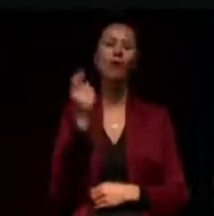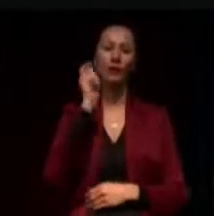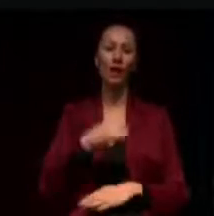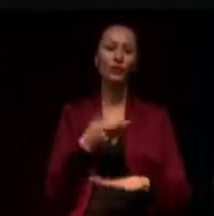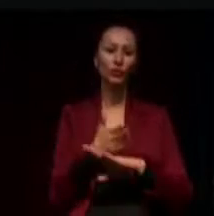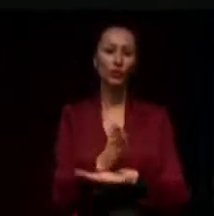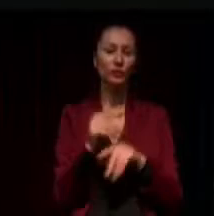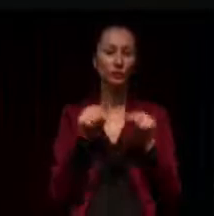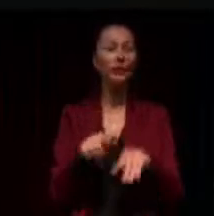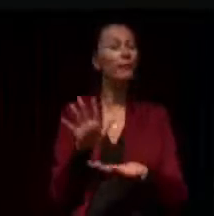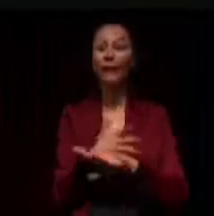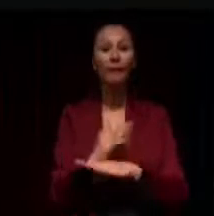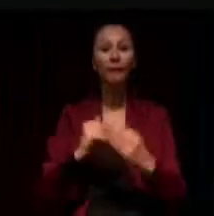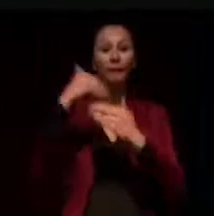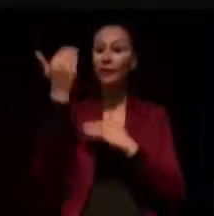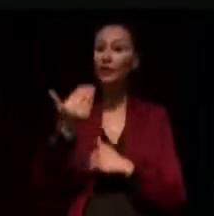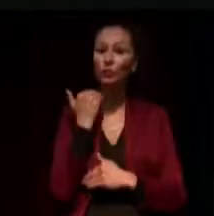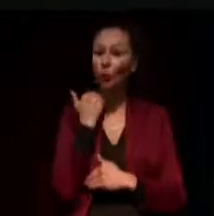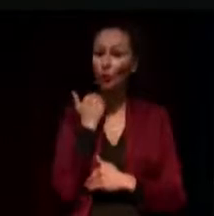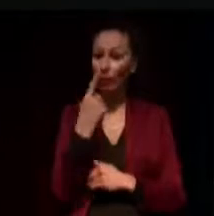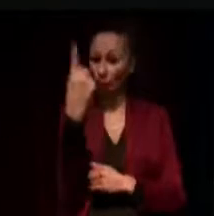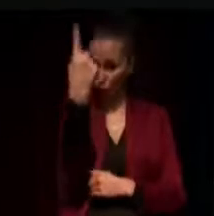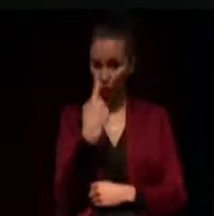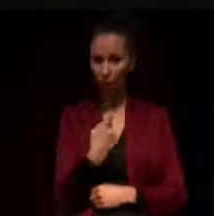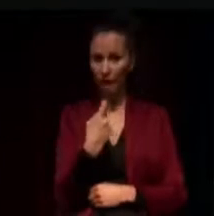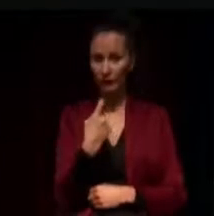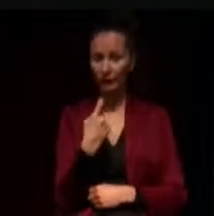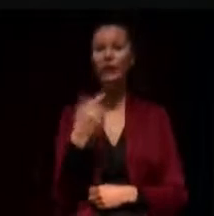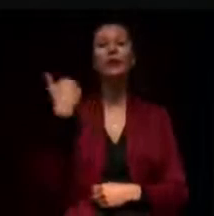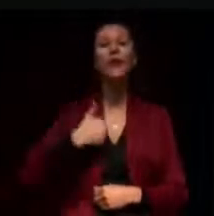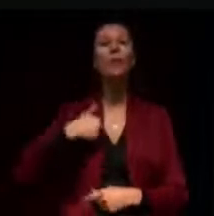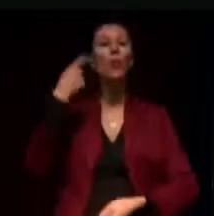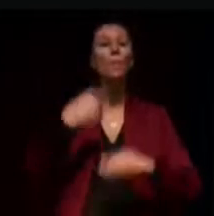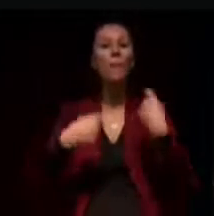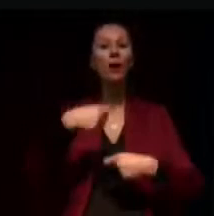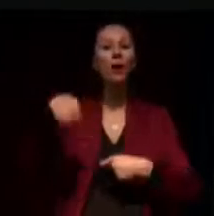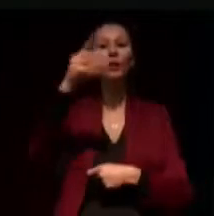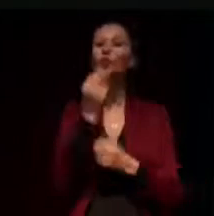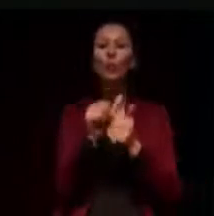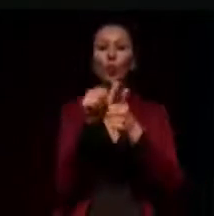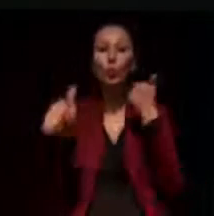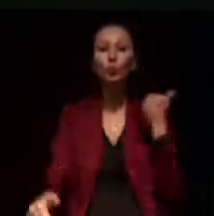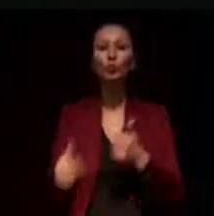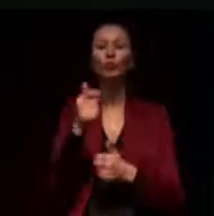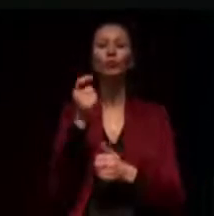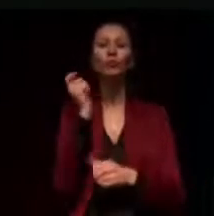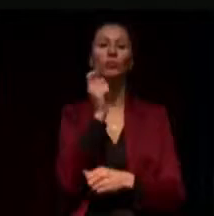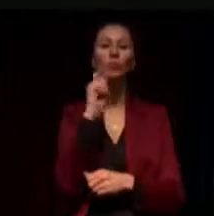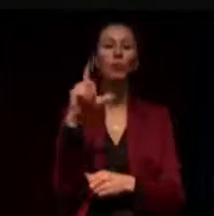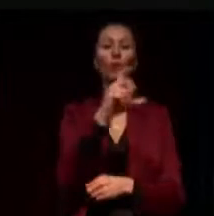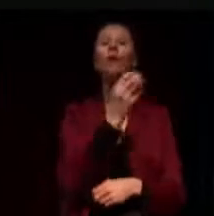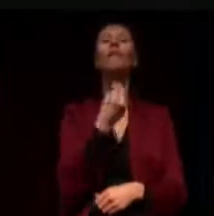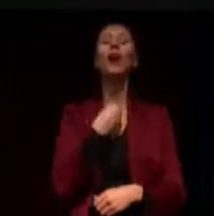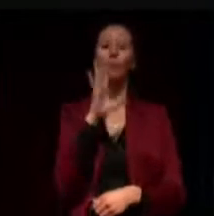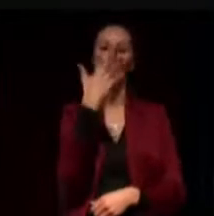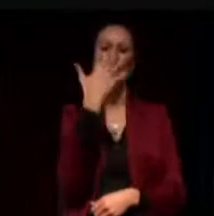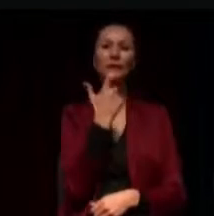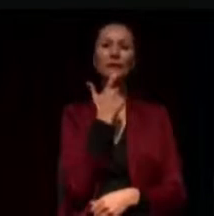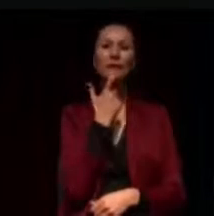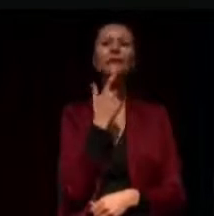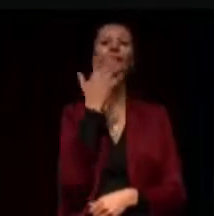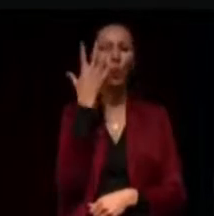gerçekleşmiştir. Neden dış borçlanma diye sorarsanız kamu bankaları uzun vadeli borçlanma vermiyorlar. 5 yıla kadar